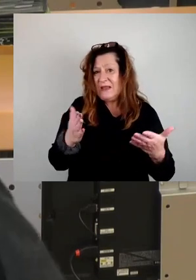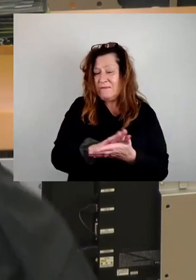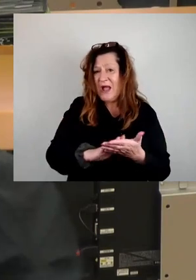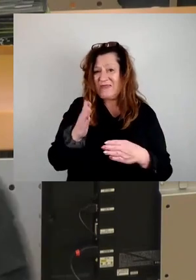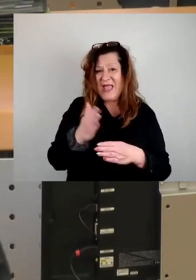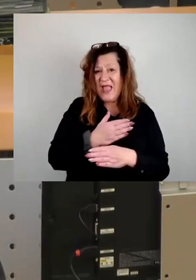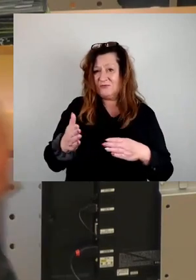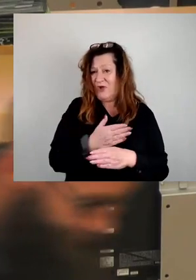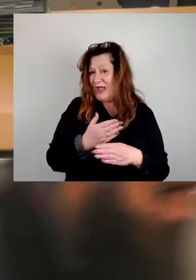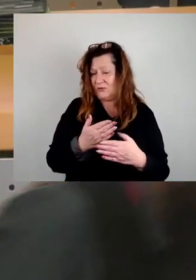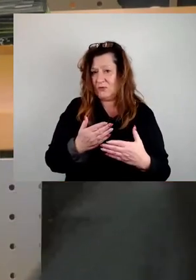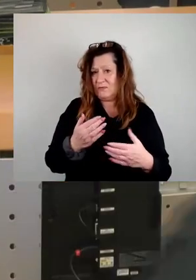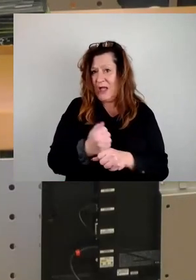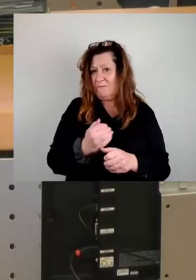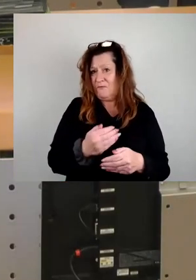sie braucht.